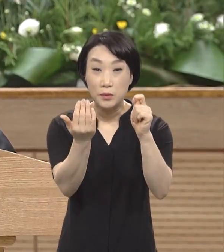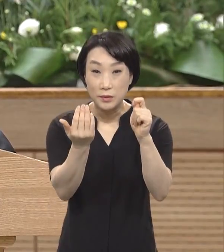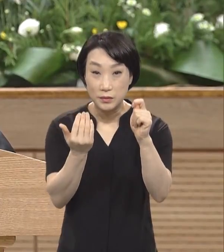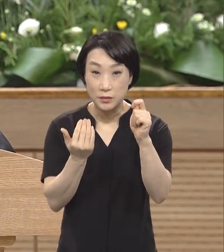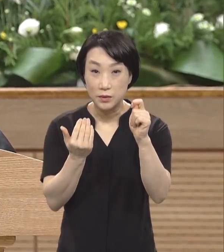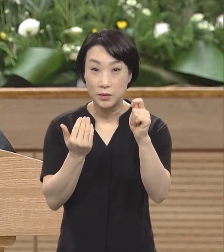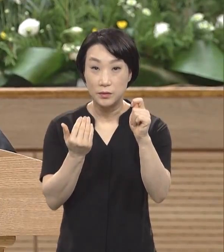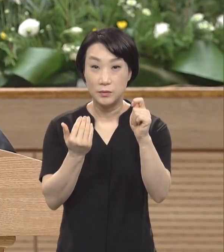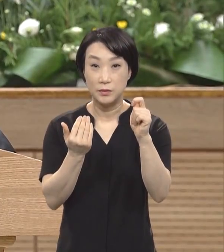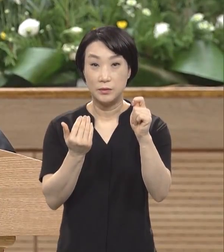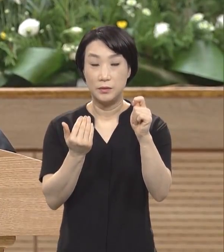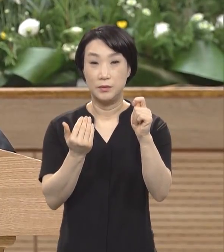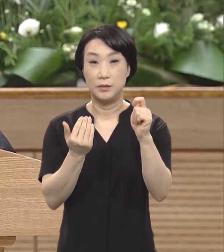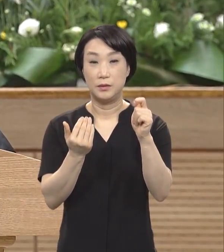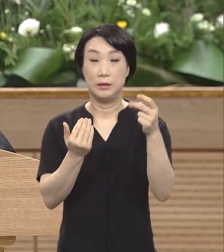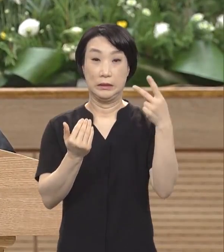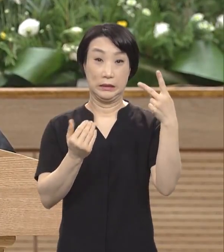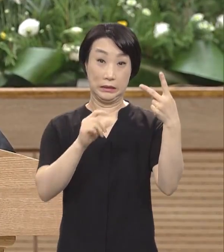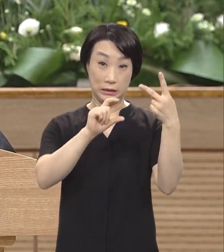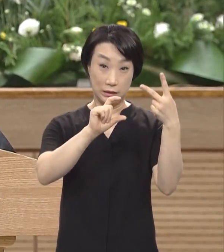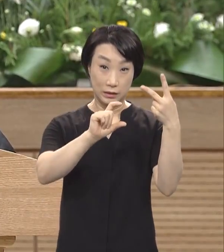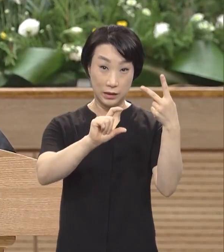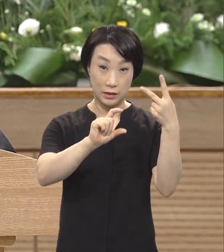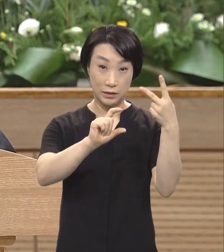고린도전서 2장